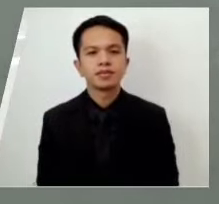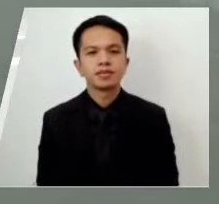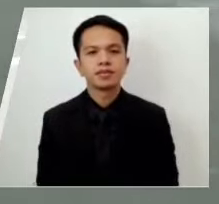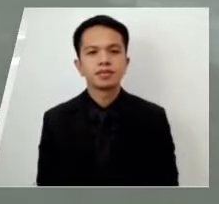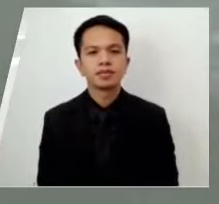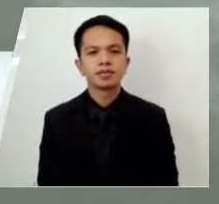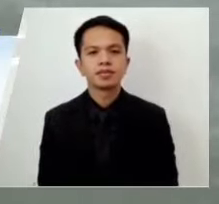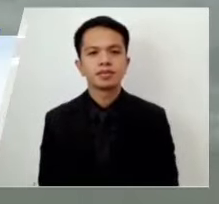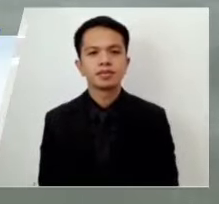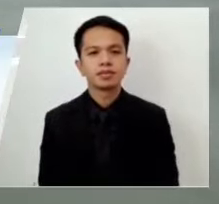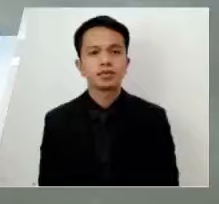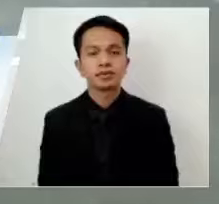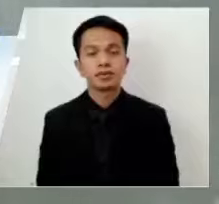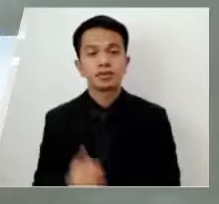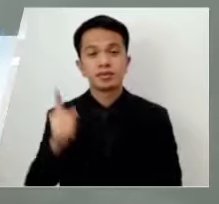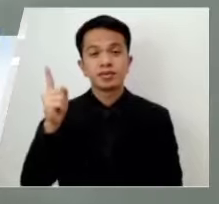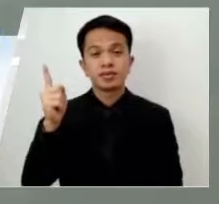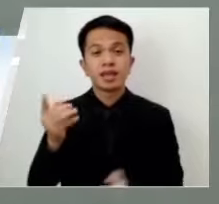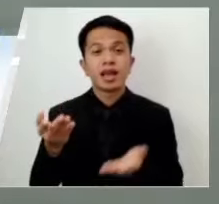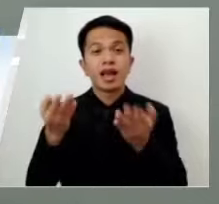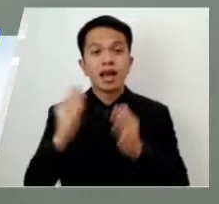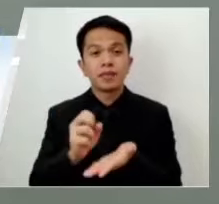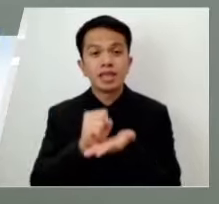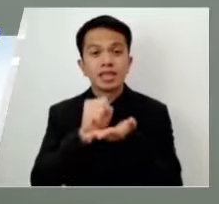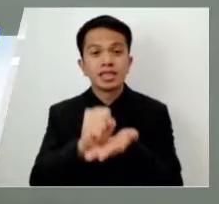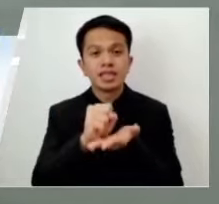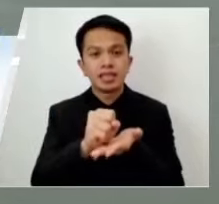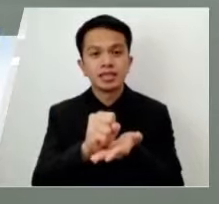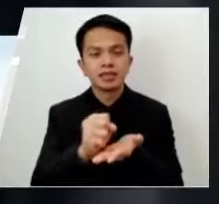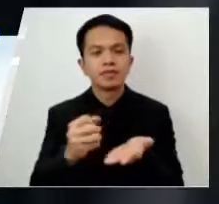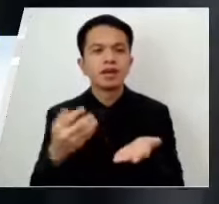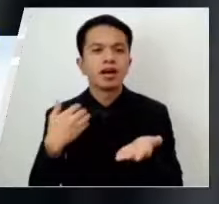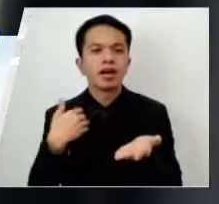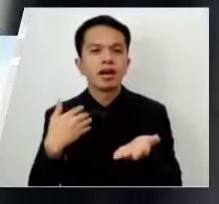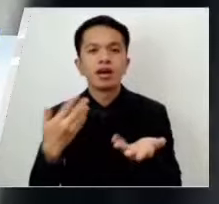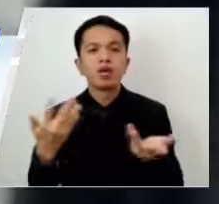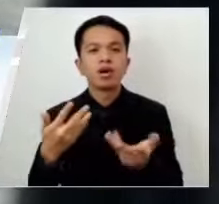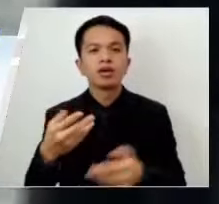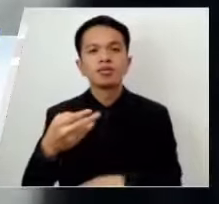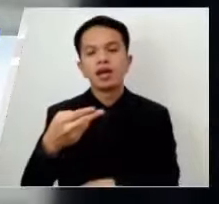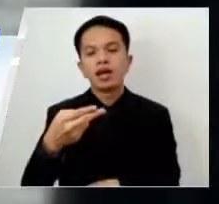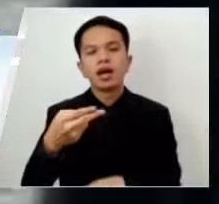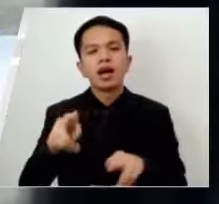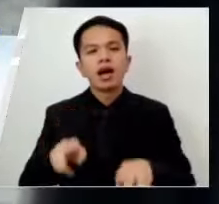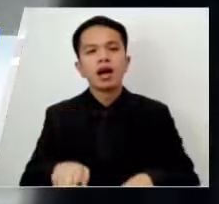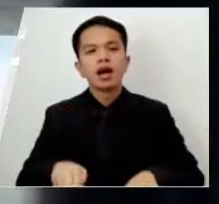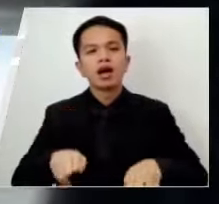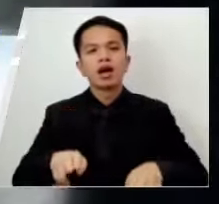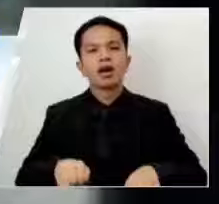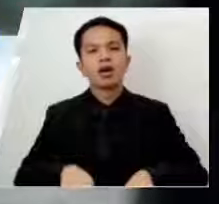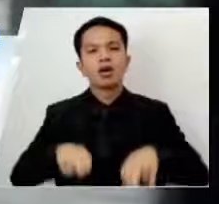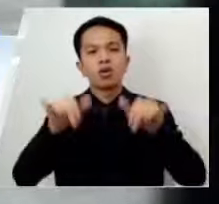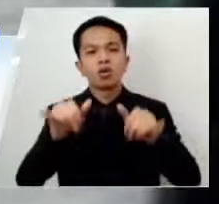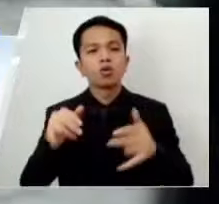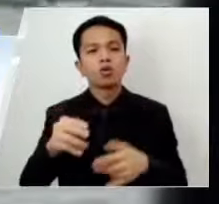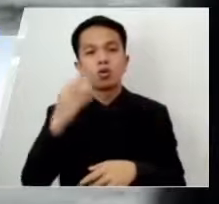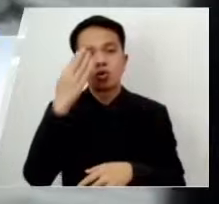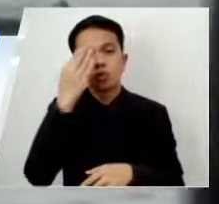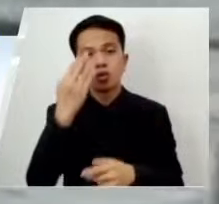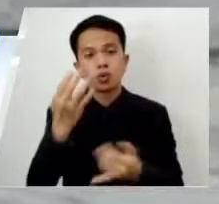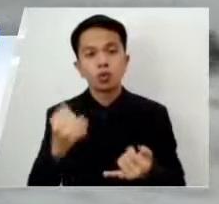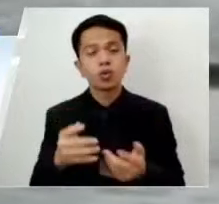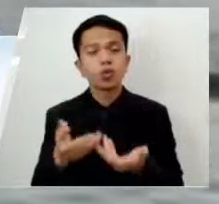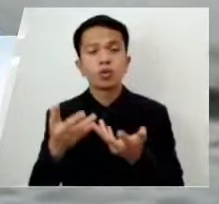Manipis na lang ang langis o shin sa maliit na bahagi ng Hagonoy, Bulacan at Cavite mula sa langis ng MT Terra Nova na lumubog sa Limay,